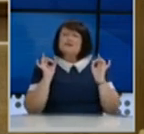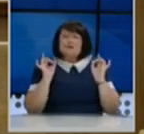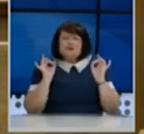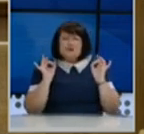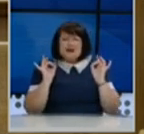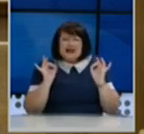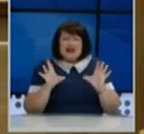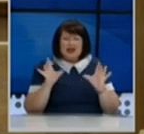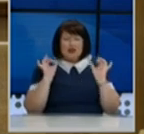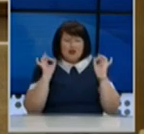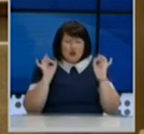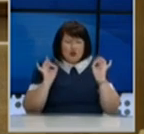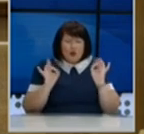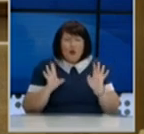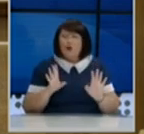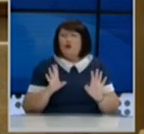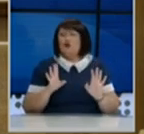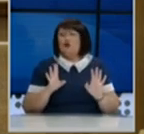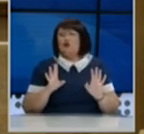την παραμικρή